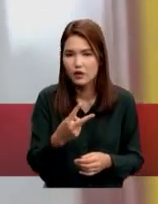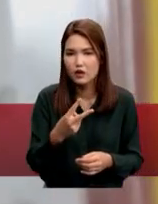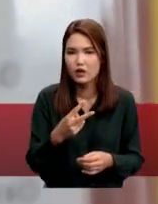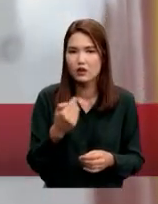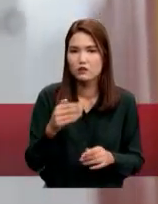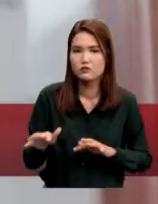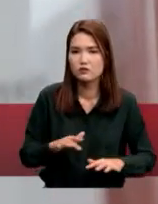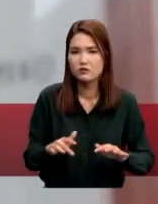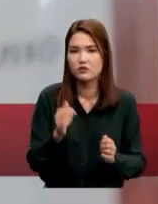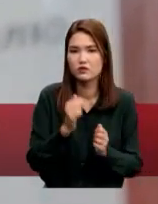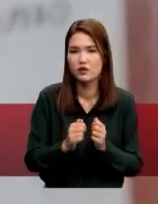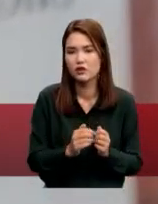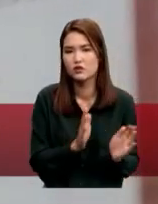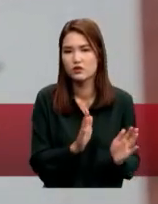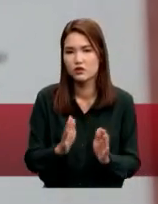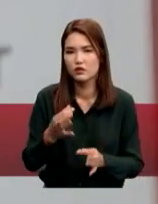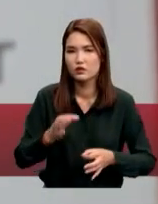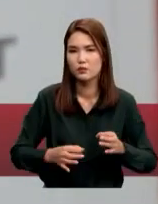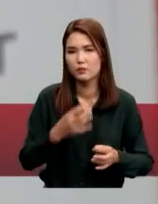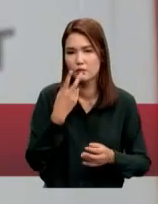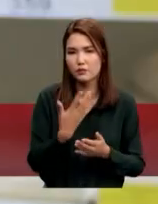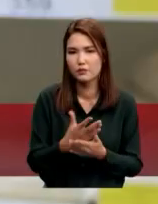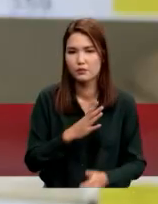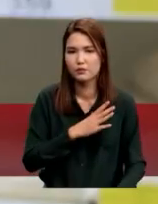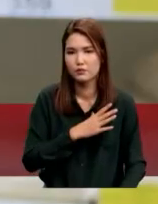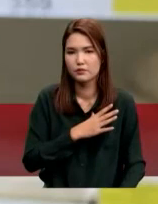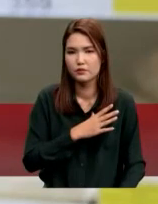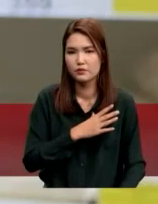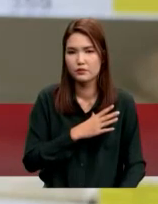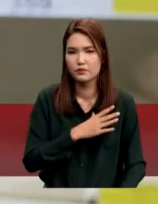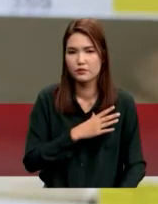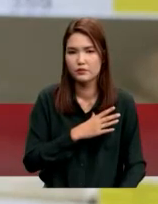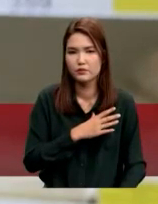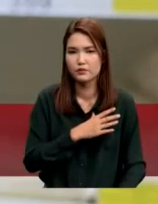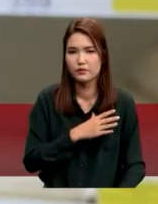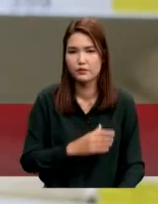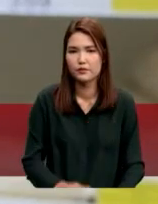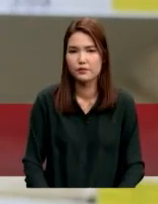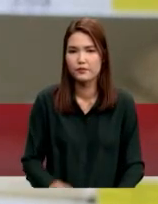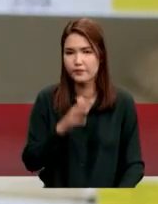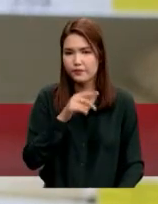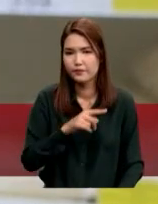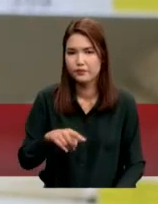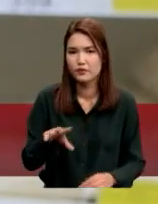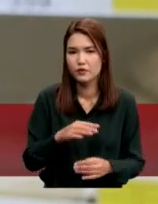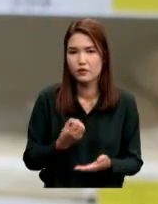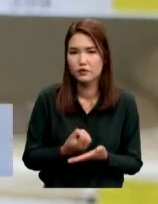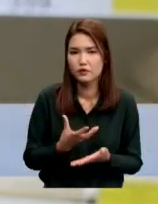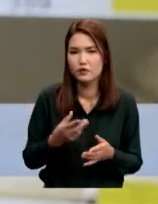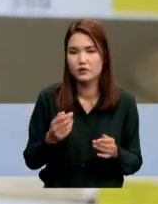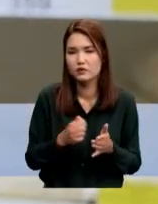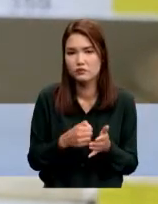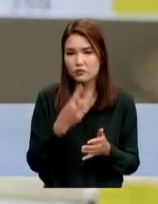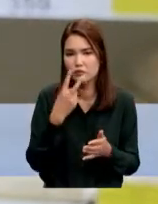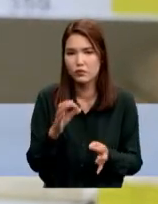от сахарной лихорадки, как нагрянул дефицит яиц. Для меня покупать яйца по одному десятку очень